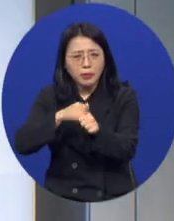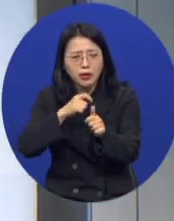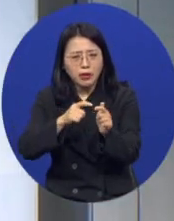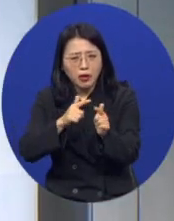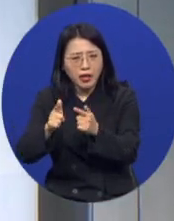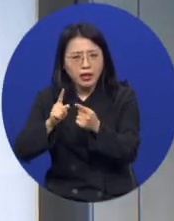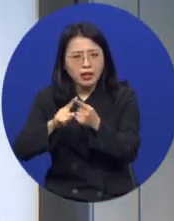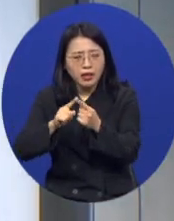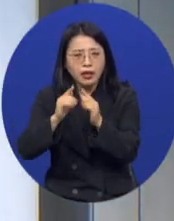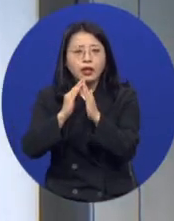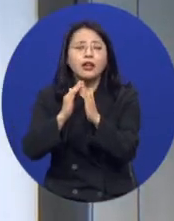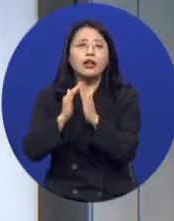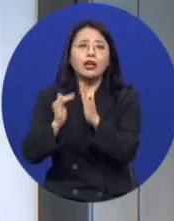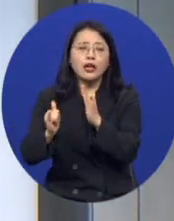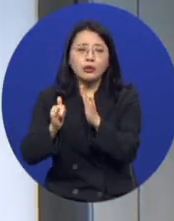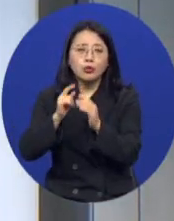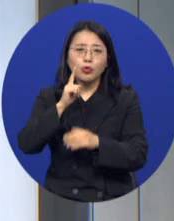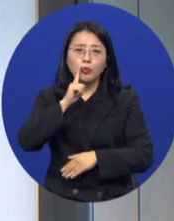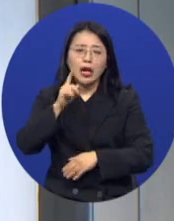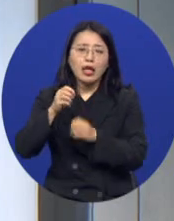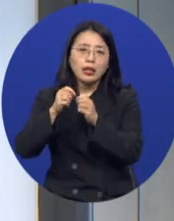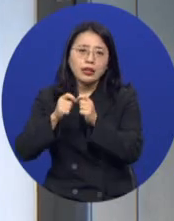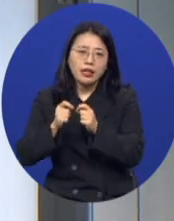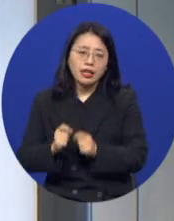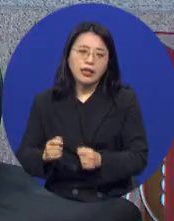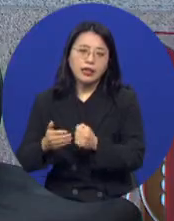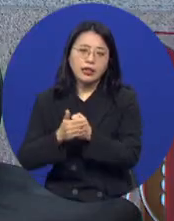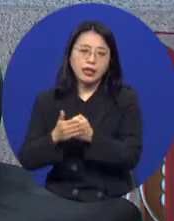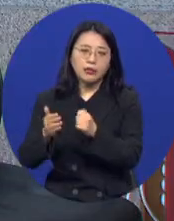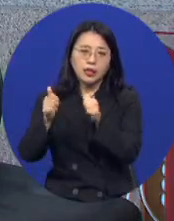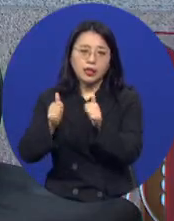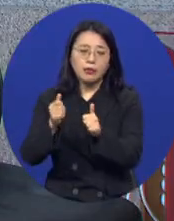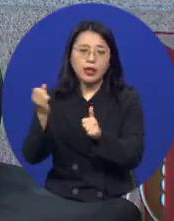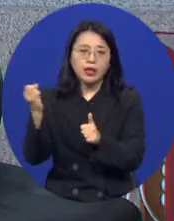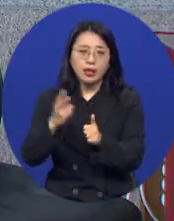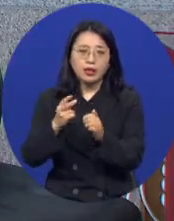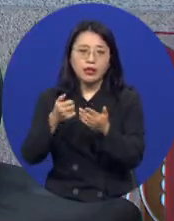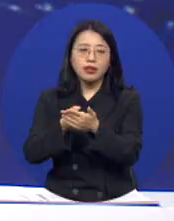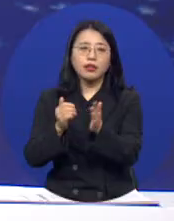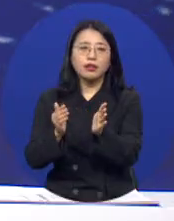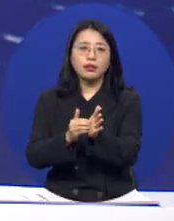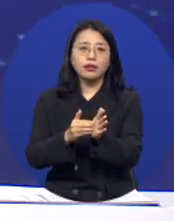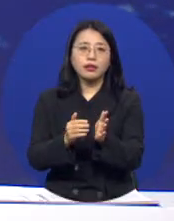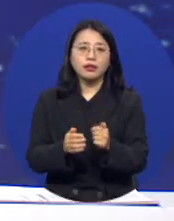진술이 구체적이라며 재심 개시를 결정했었습니다.